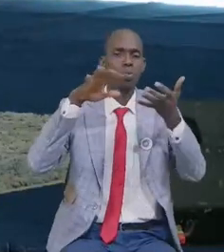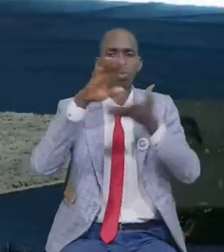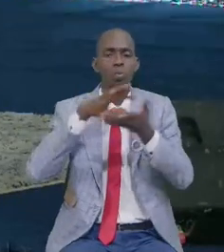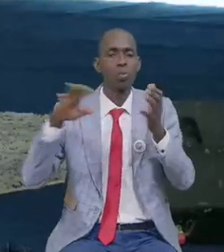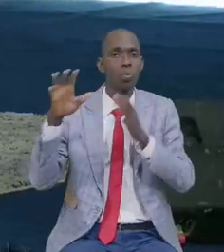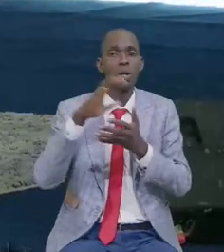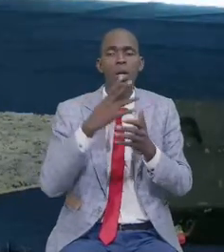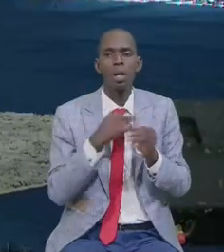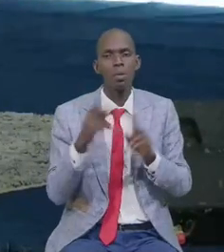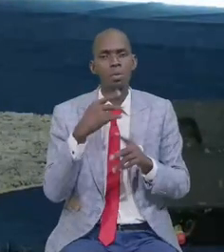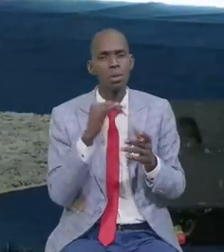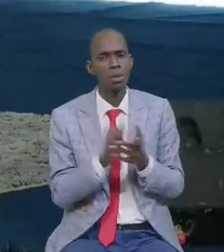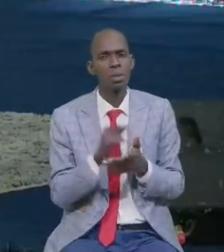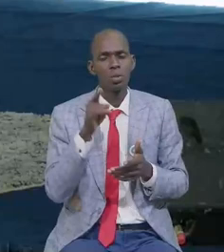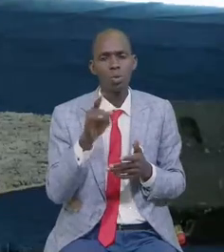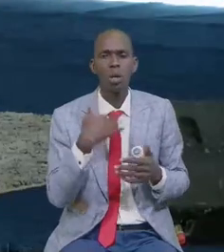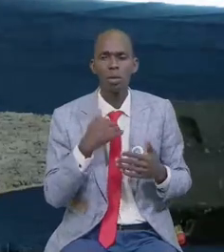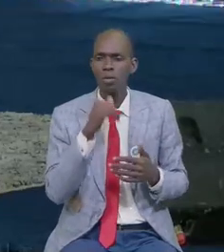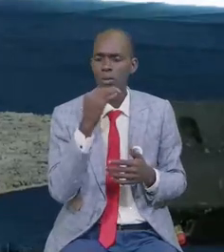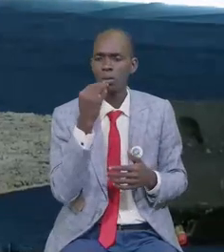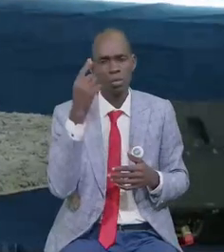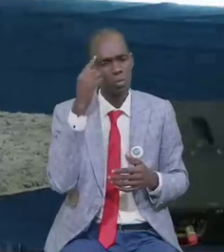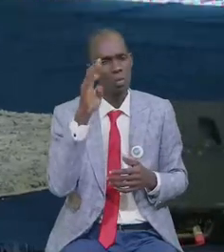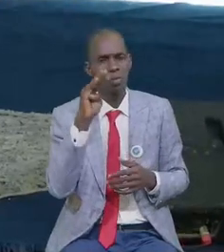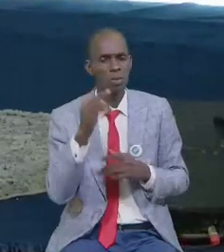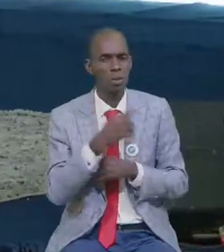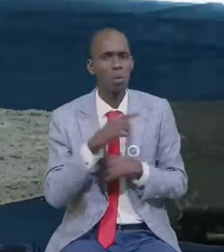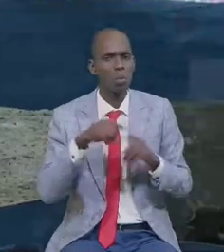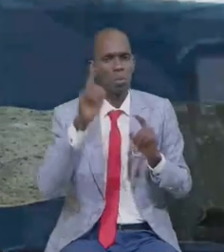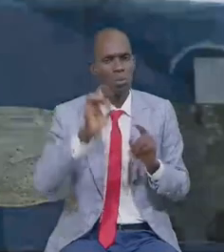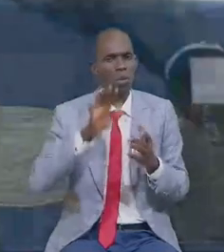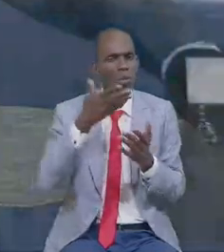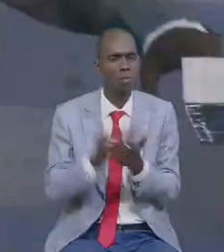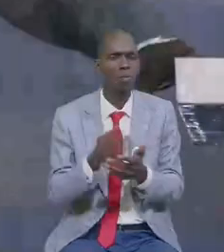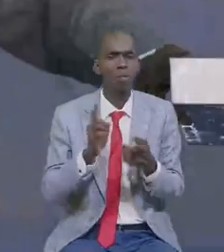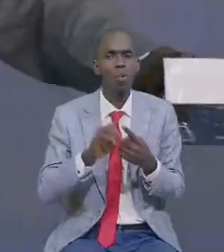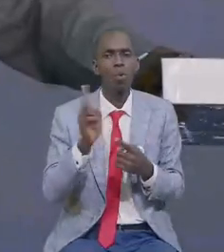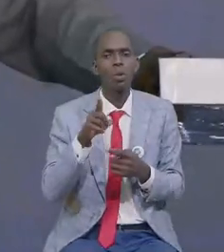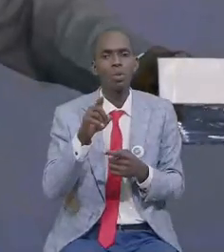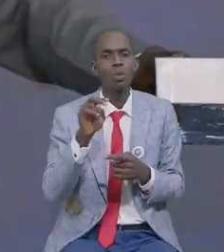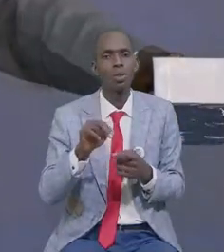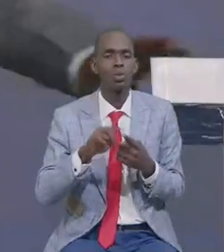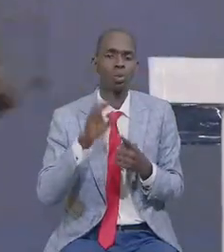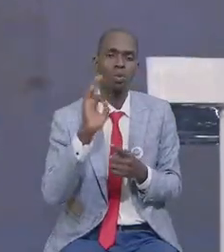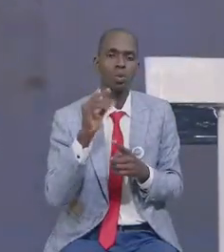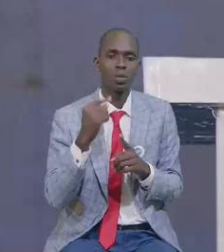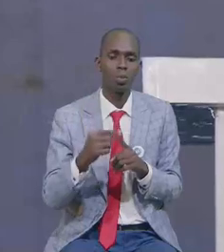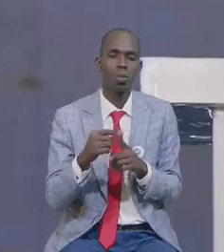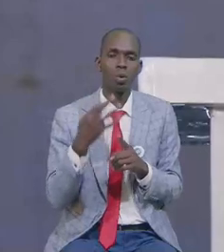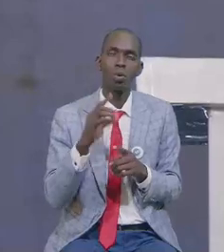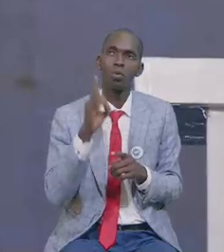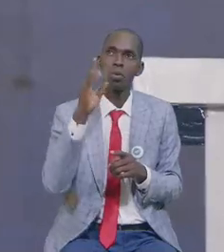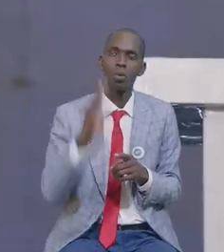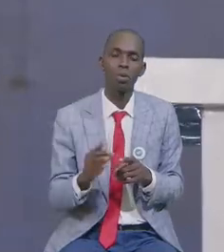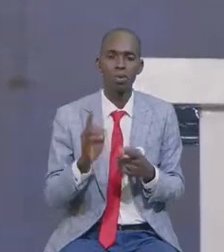14 jours. Mais vous devez atteindre là où vous allez pour prêcher la parole éternelle de Dieu aux âmes mourantes.